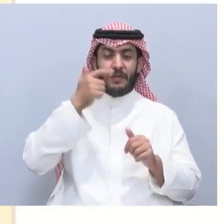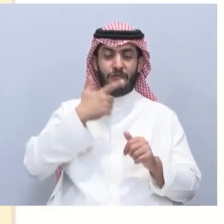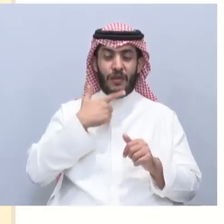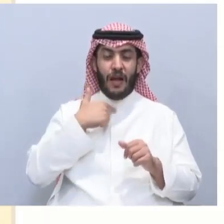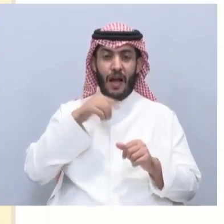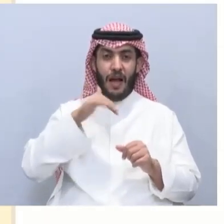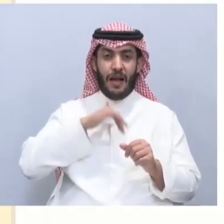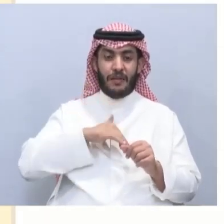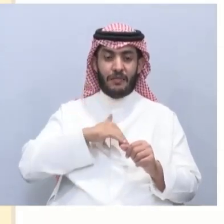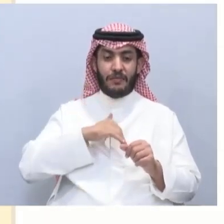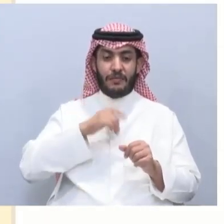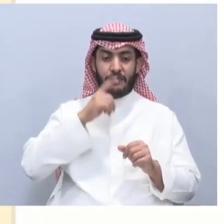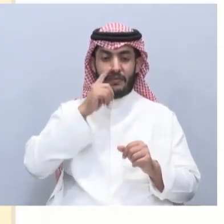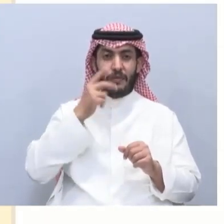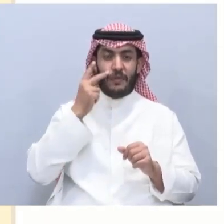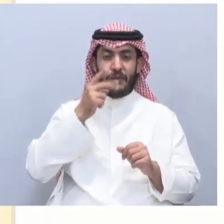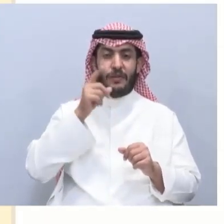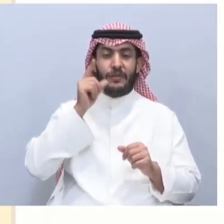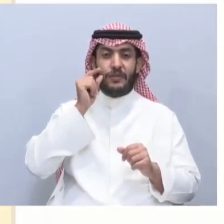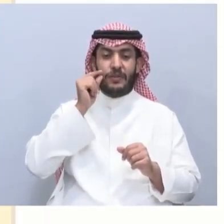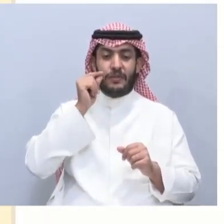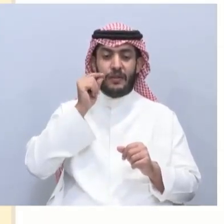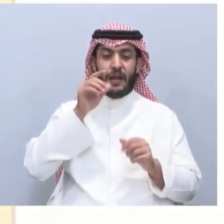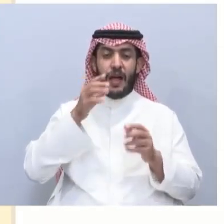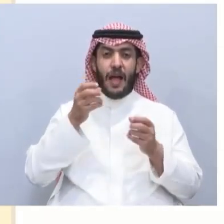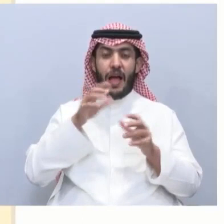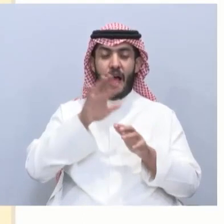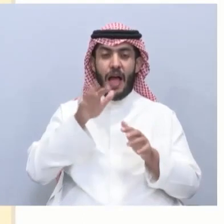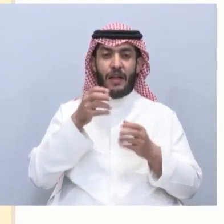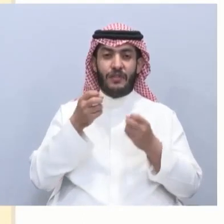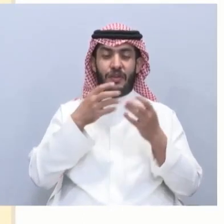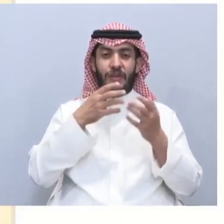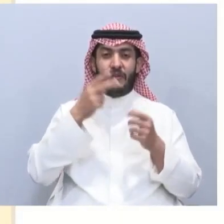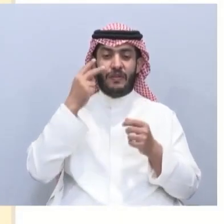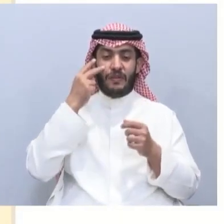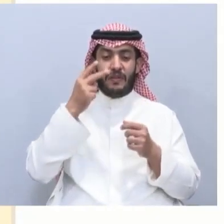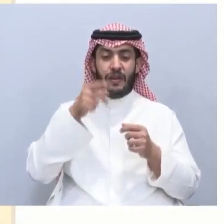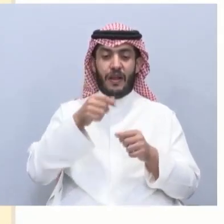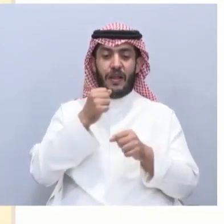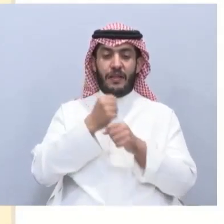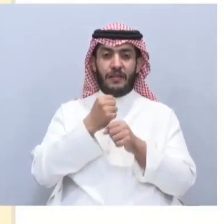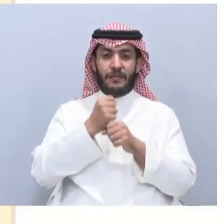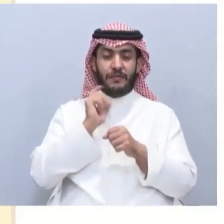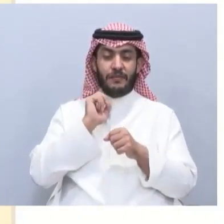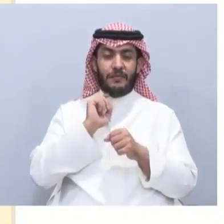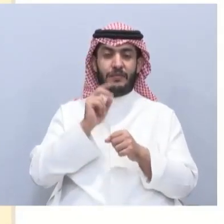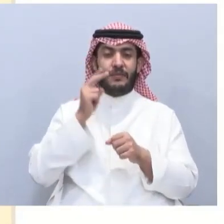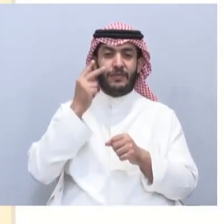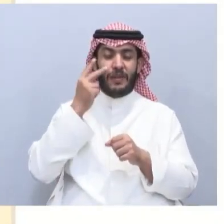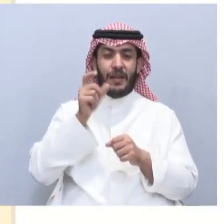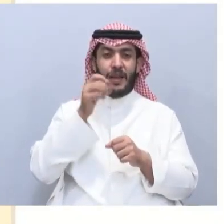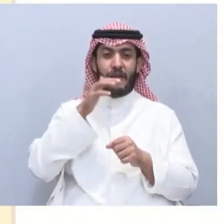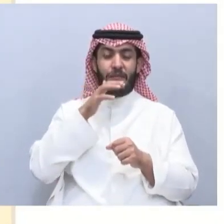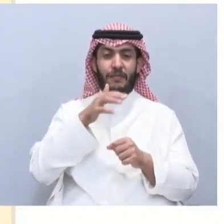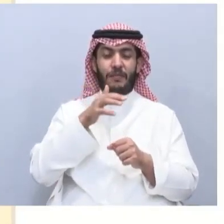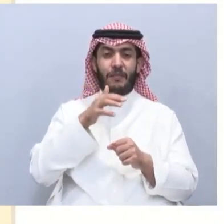اراد من سره ان ينظر الى رجل من اهل الجنه فلينظر الى هذا شهد له النبي صلى